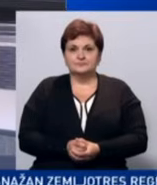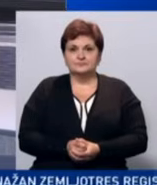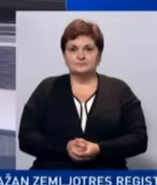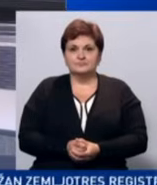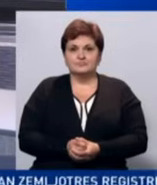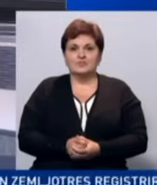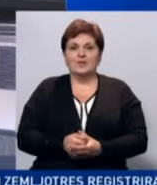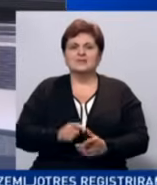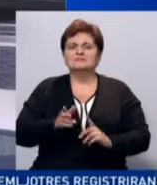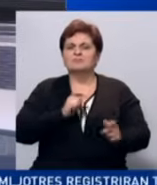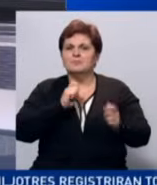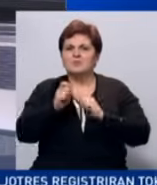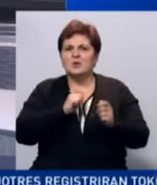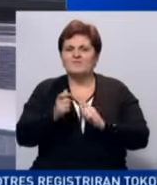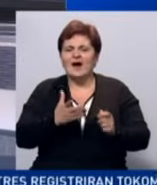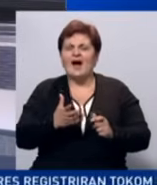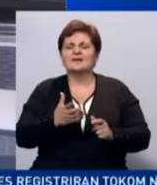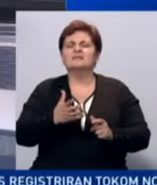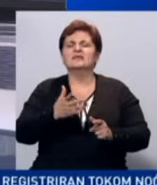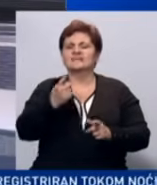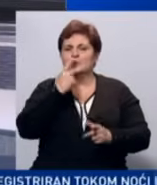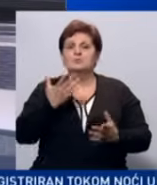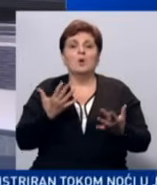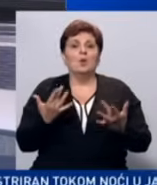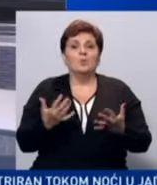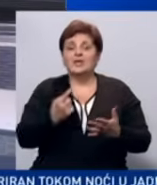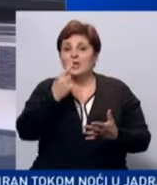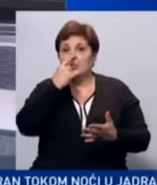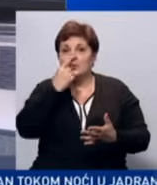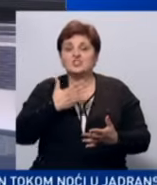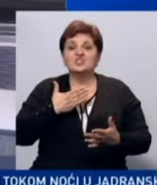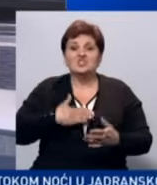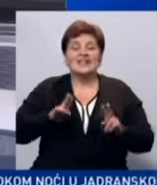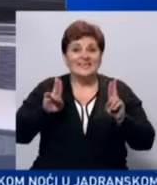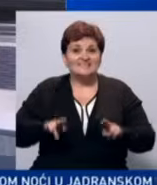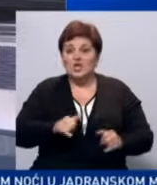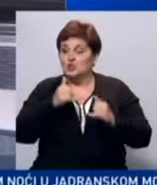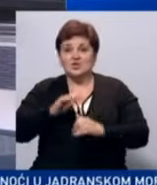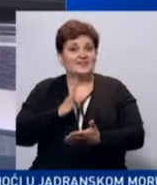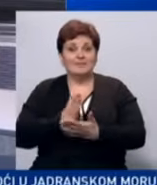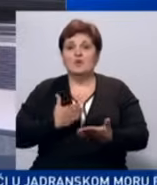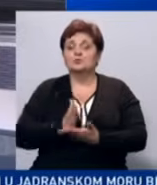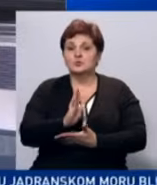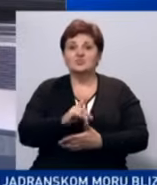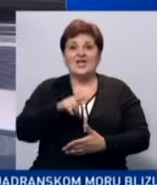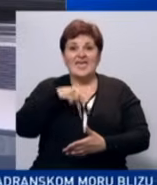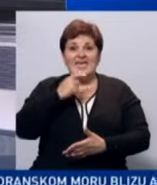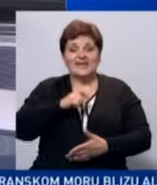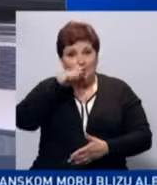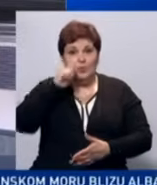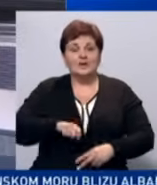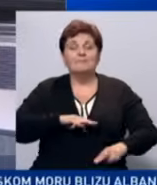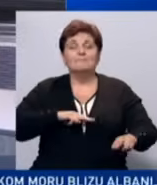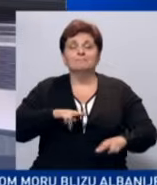Kijev je spreman pregovarati sa Rusijom o prekidu rata ukoliko su ruske namjere iskrene, što do sad nije bio slučaj, izjavio je ukrajinski